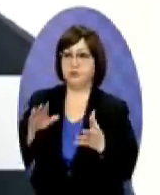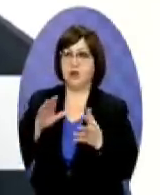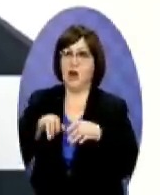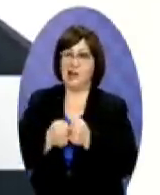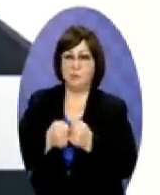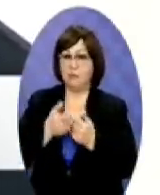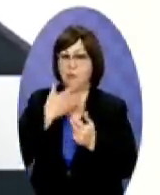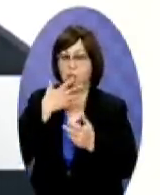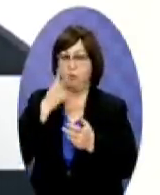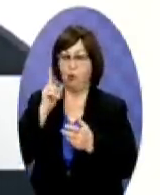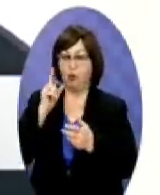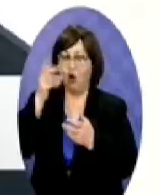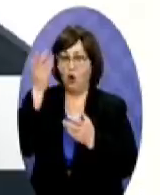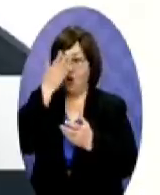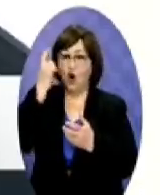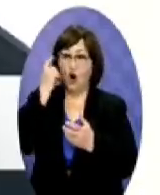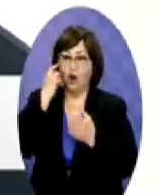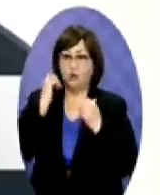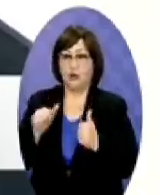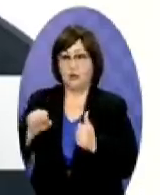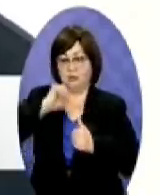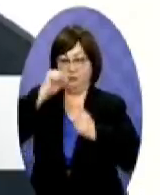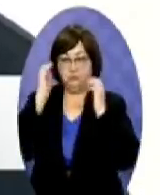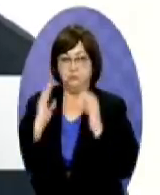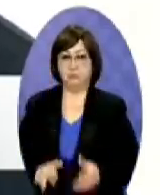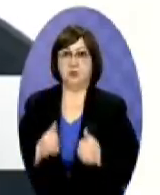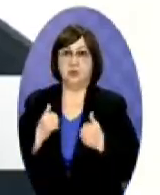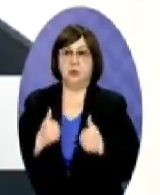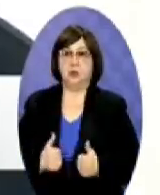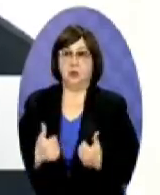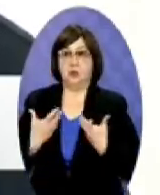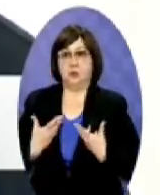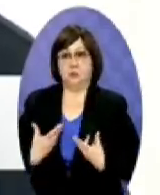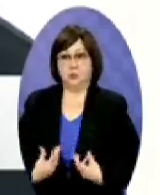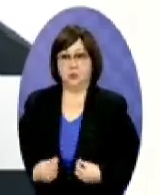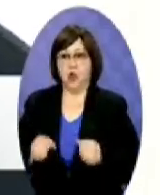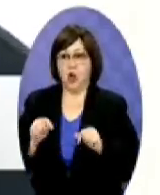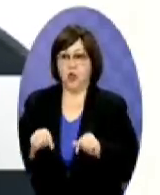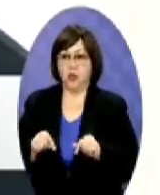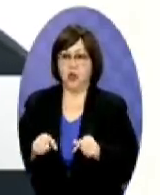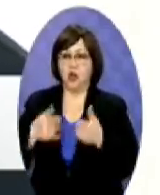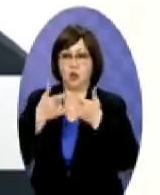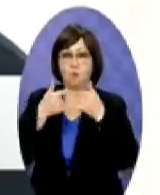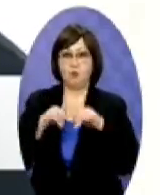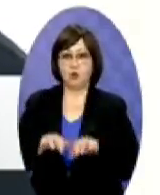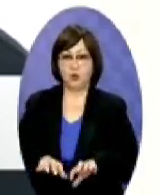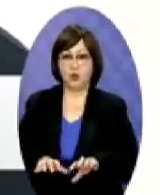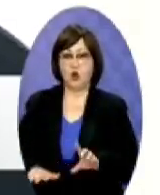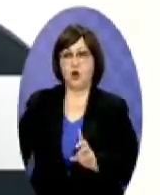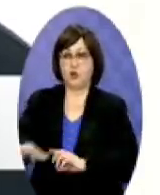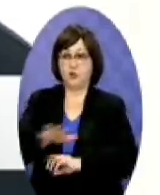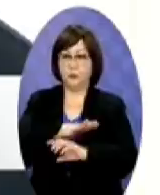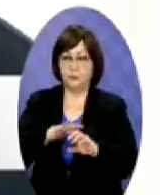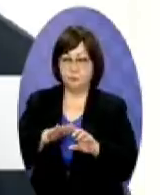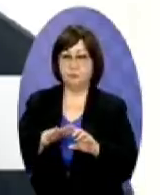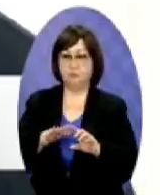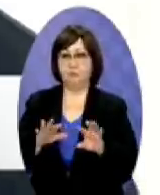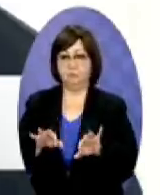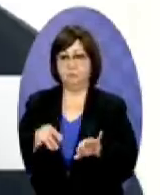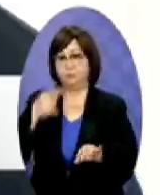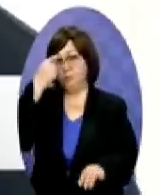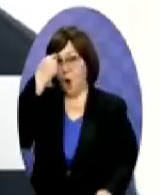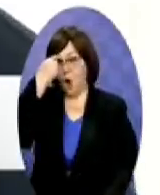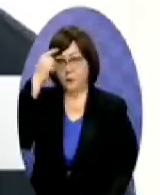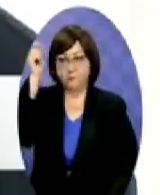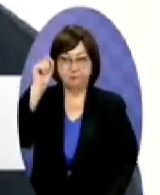эвдэрэхгүй ийм асуудлууд шийдэгдэж байгаа маа. За өнөөдрийн төвшөнд бид нэр компьютерийн орчинд Монгол бичгээр